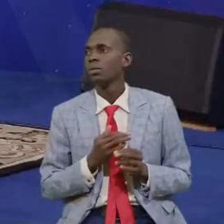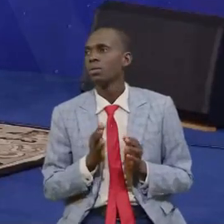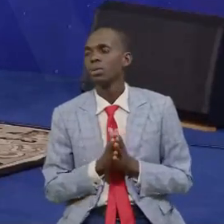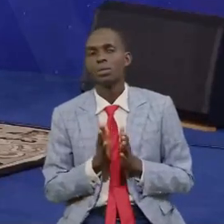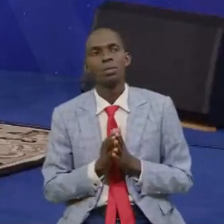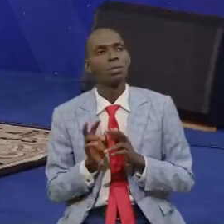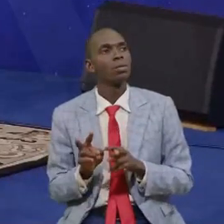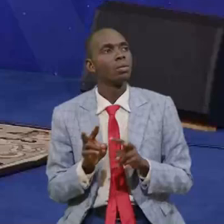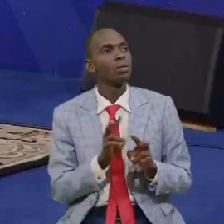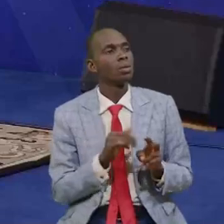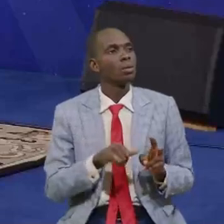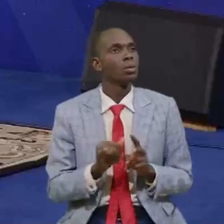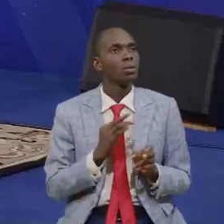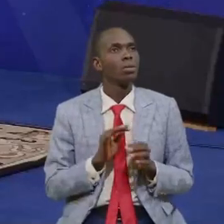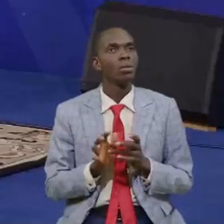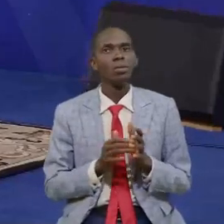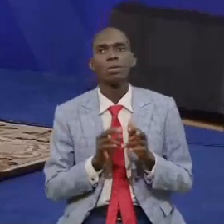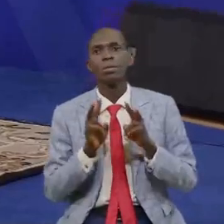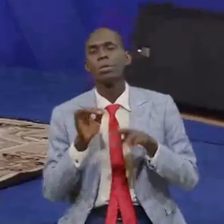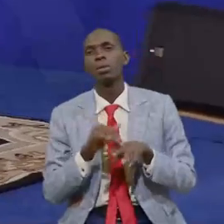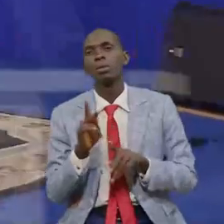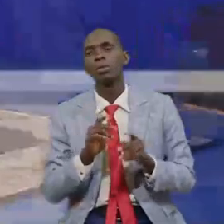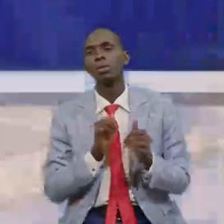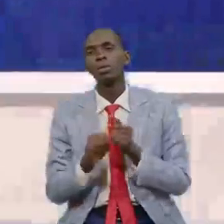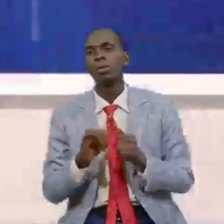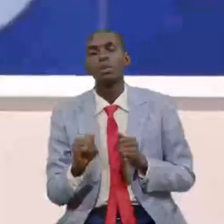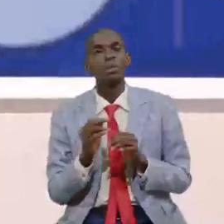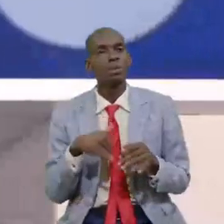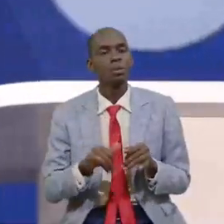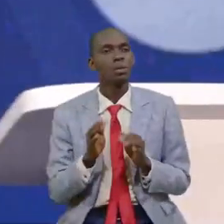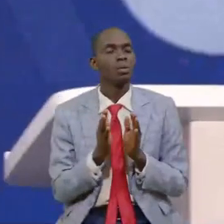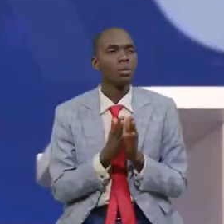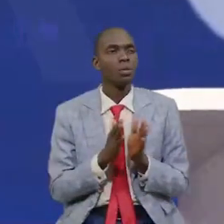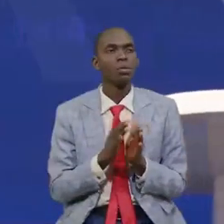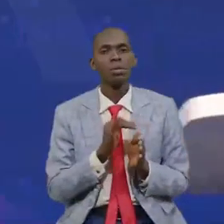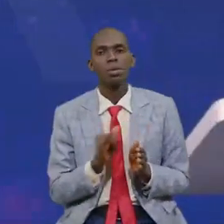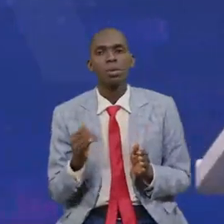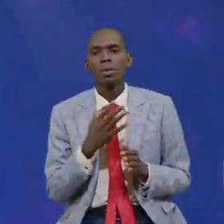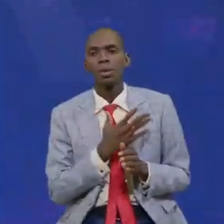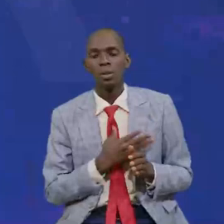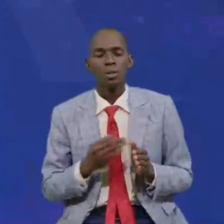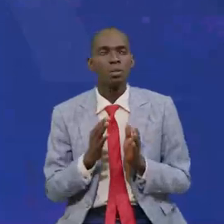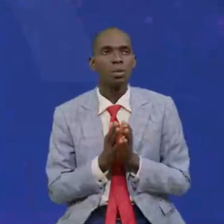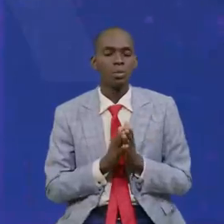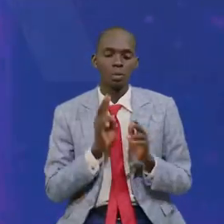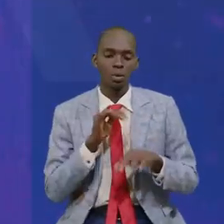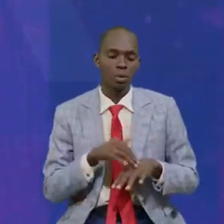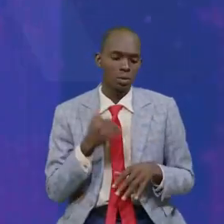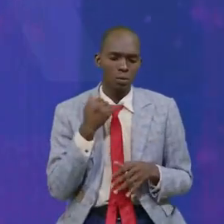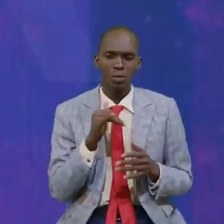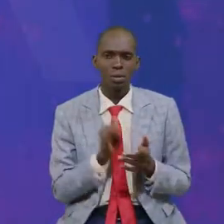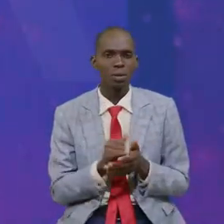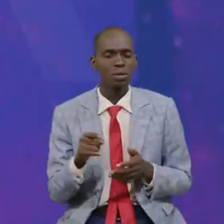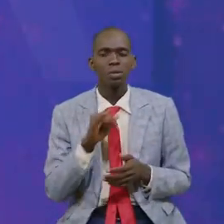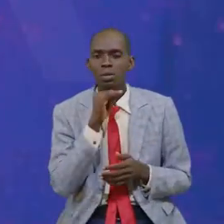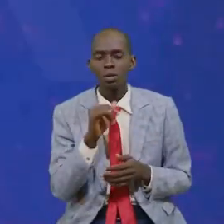secouent la tête, ils regardent. Et ils marchent, et ils ouvrent les yeux, ils regardent par-ci, par-là. Ça, ce n'est pas chercher le